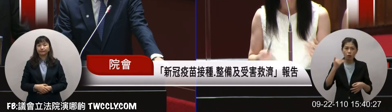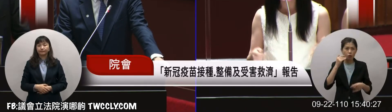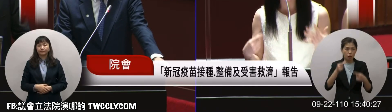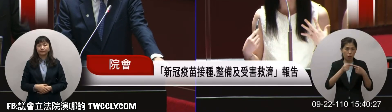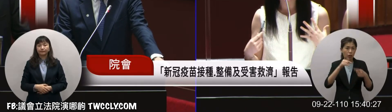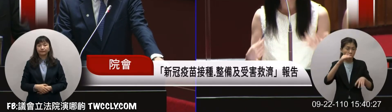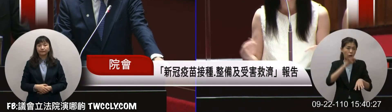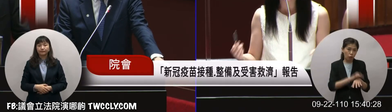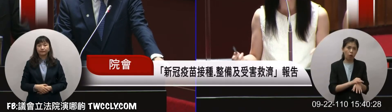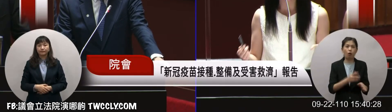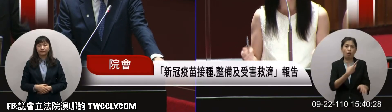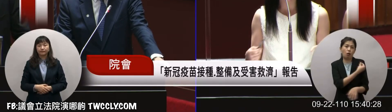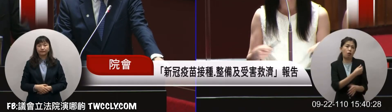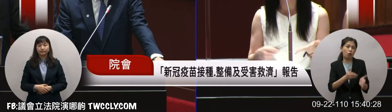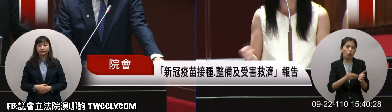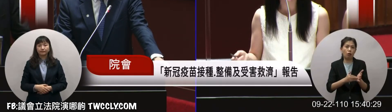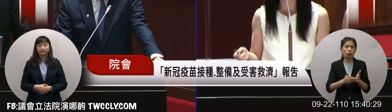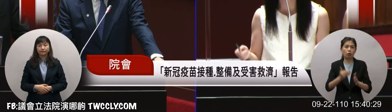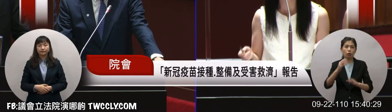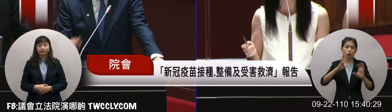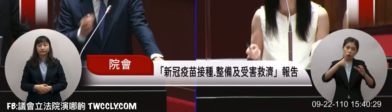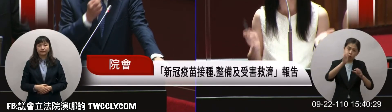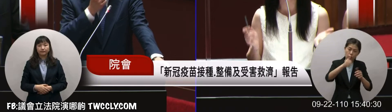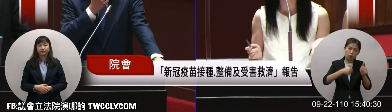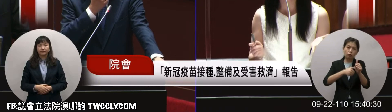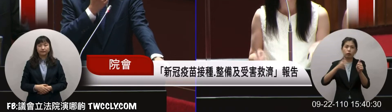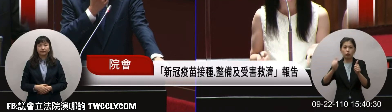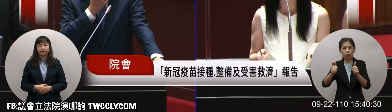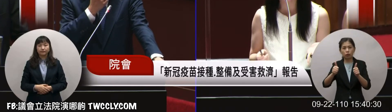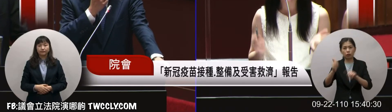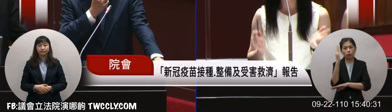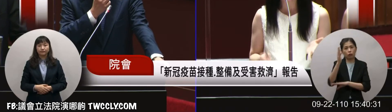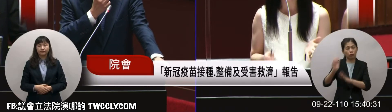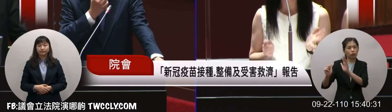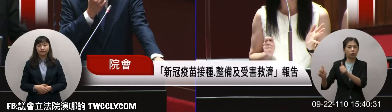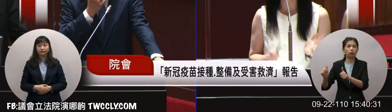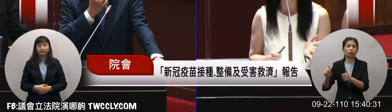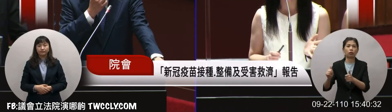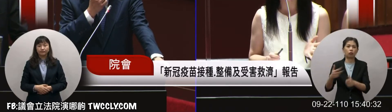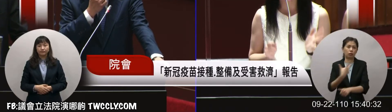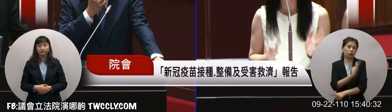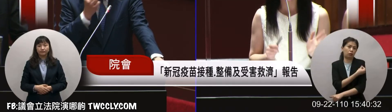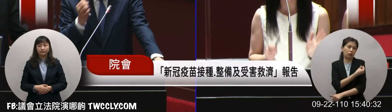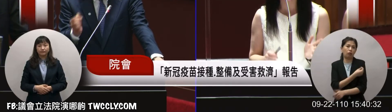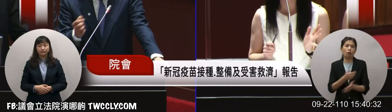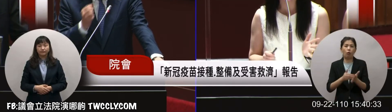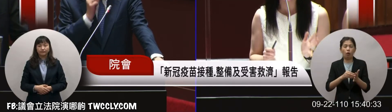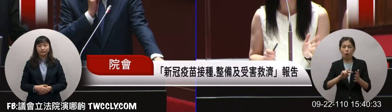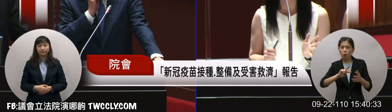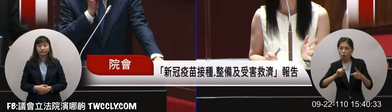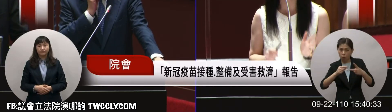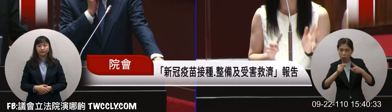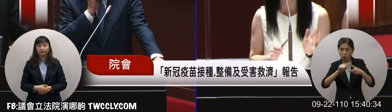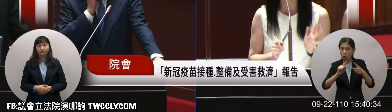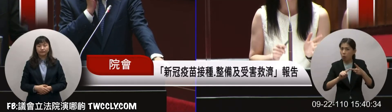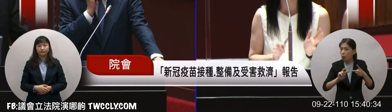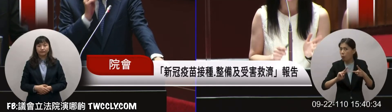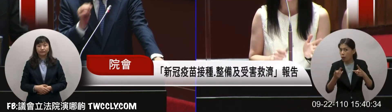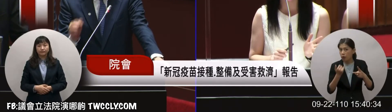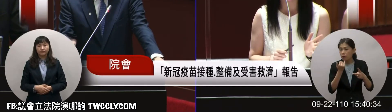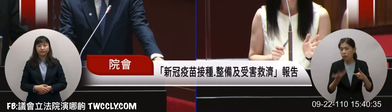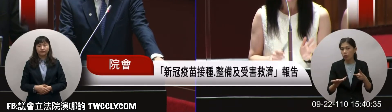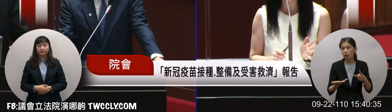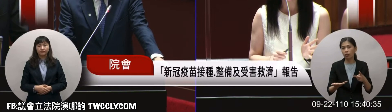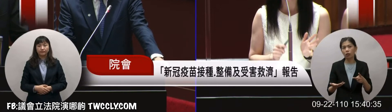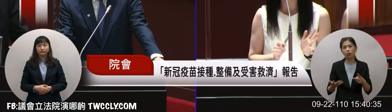端的，包括重要的国家元首或是台湾政府的重要官员，他们到底能不能混打？如果这个政策通过之后，他们应该要